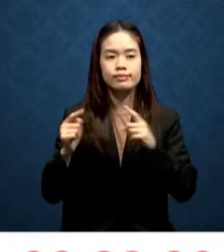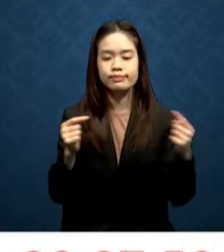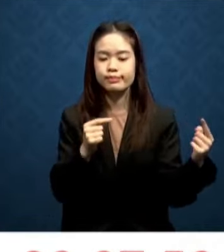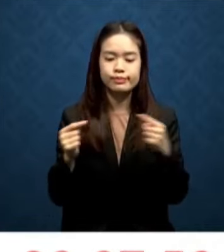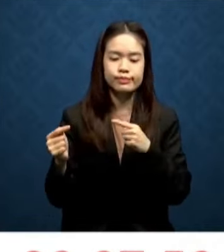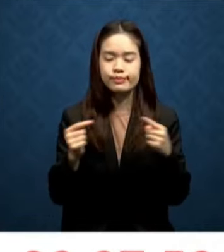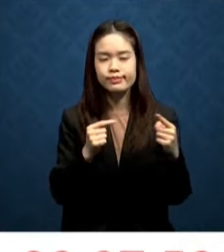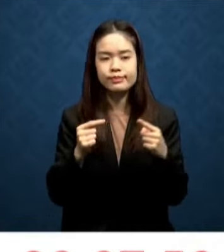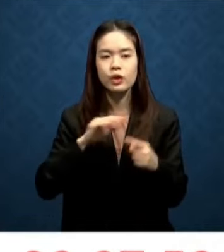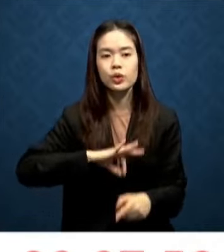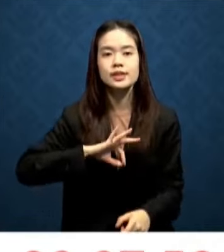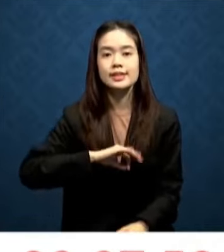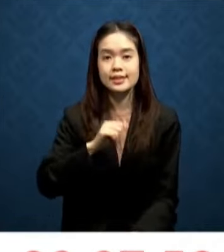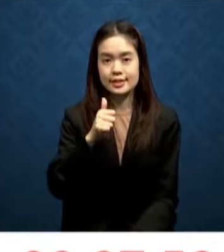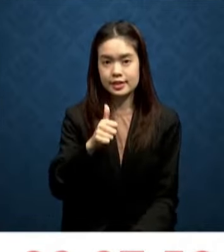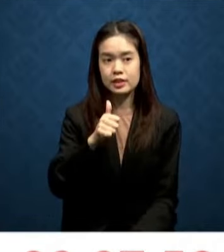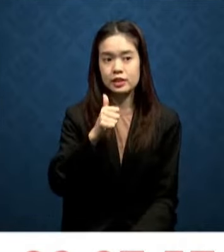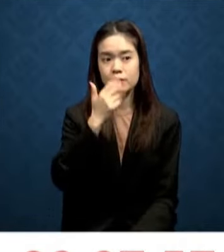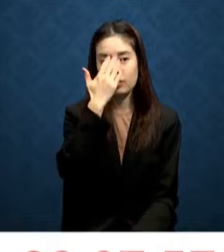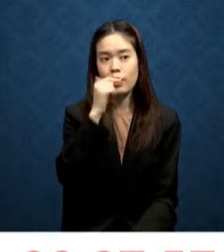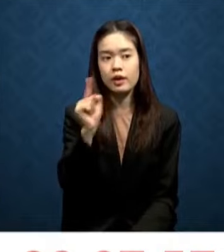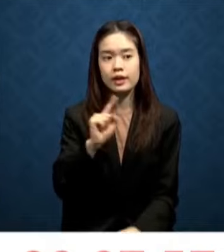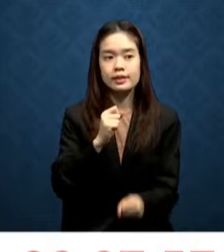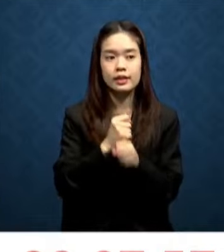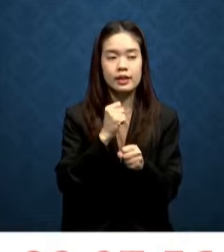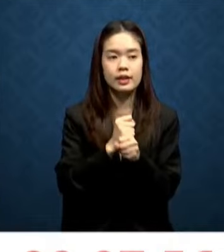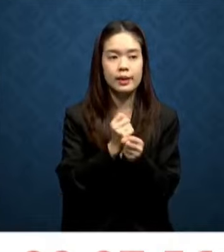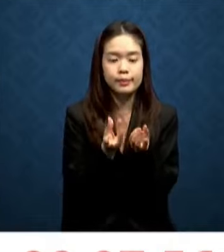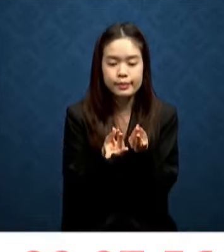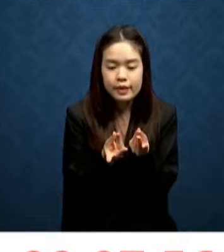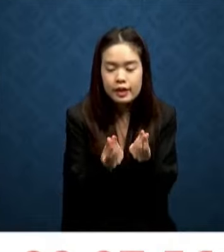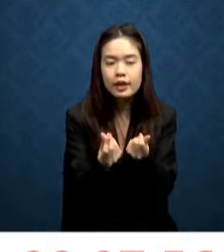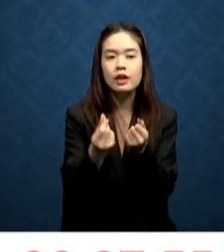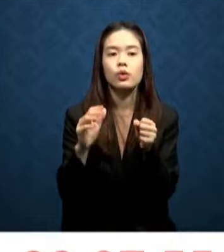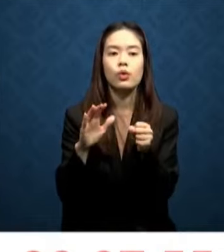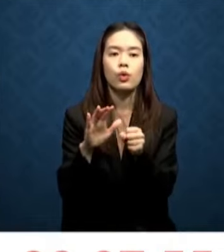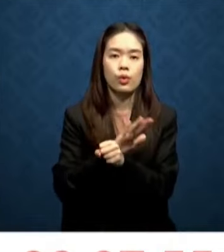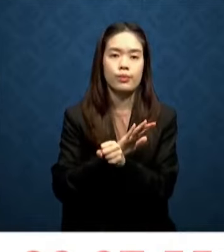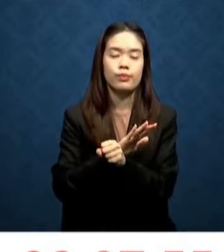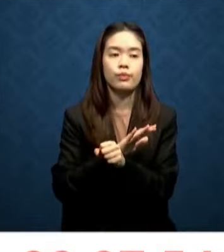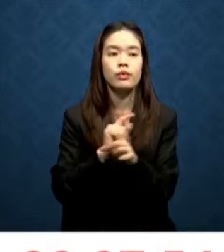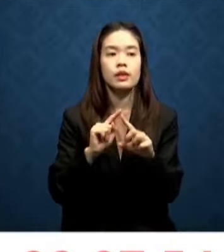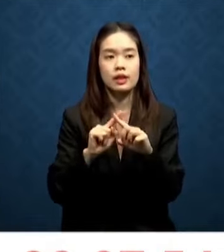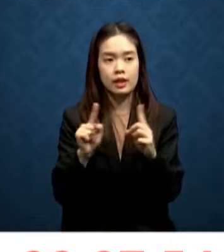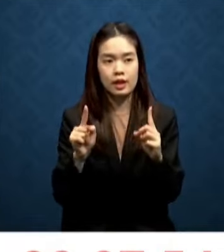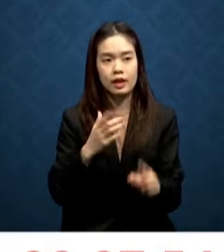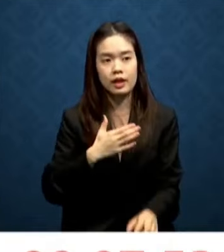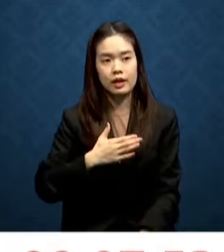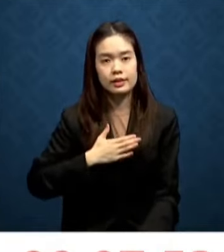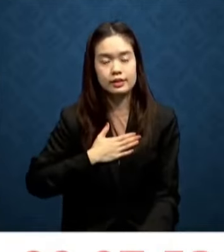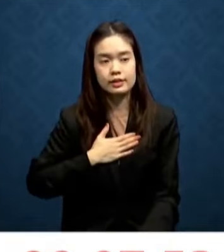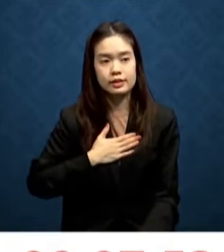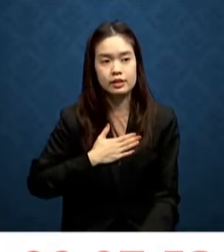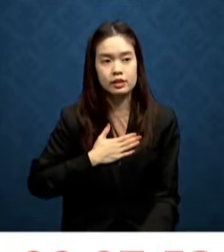ได้ละเอียดรอบคอบยิ่งขึ้นแต่ในกรณีนี้นะผมเห็นว่าองค์กรนี้เป็นองค์ก